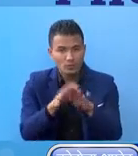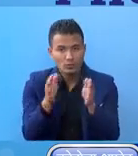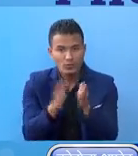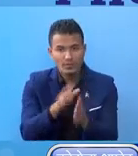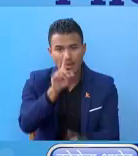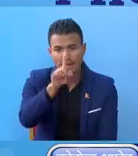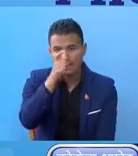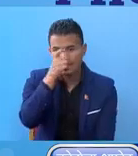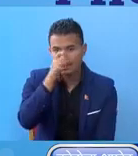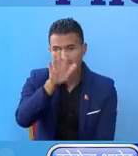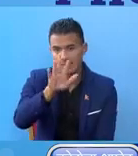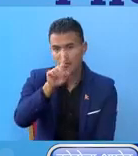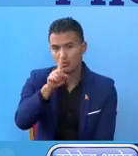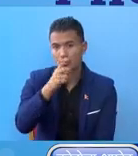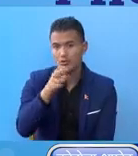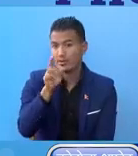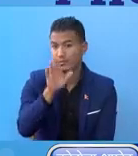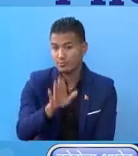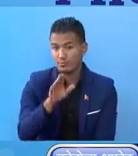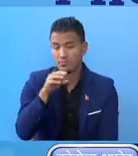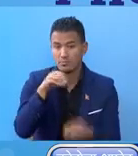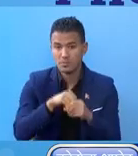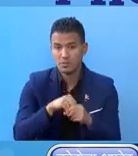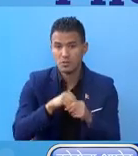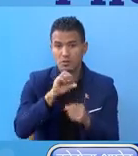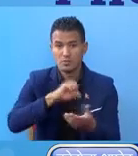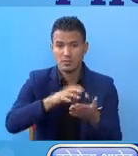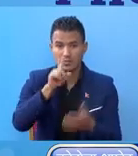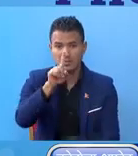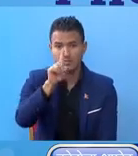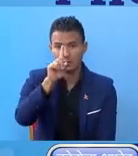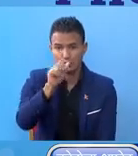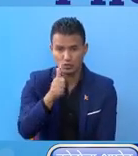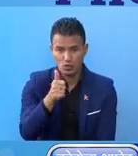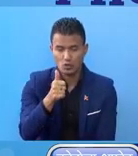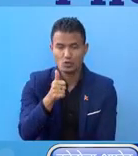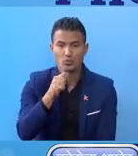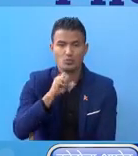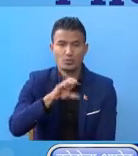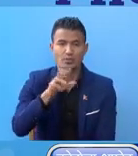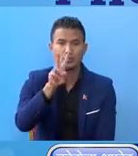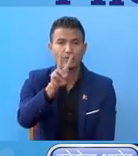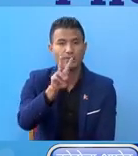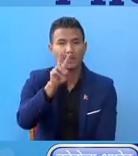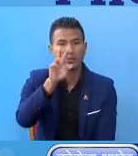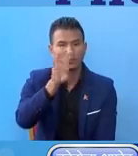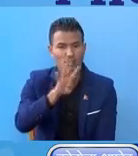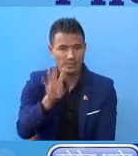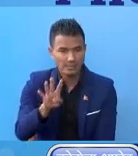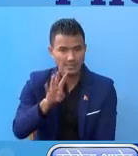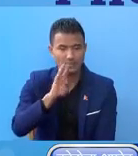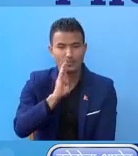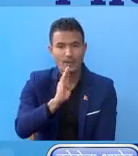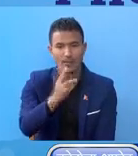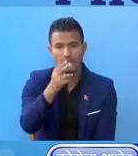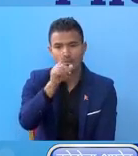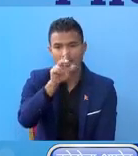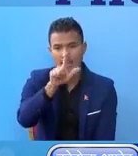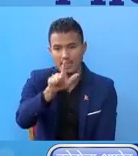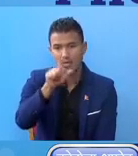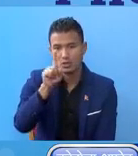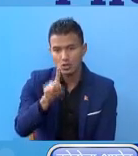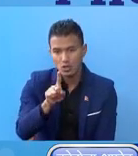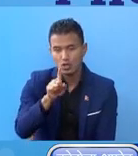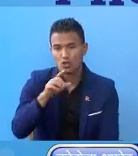जम्मा 151 छ। त्यसमध्ये प्रदेश एकमा 16, प्रदेश दुईमा 44, बागमतीमा